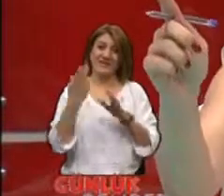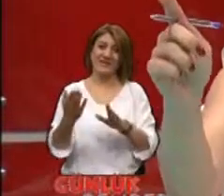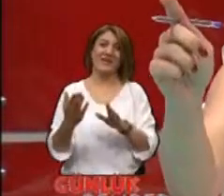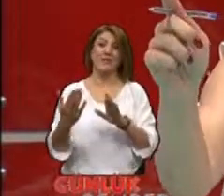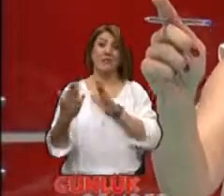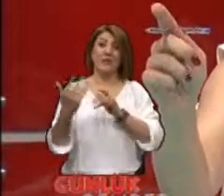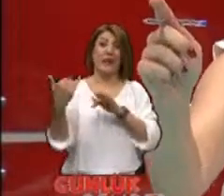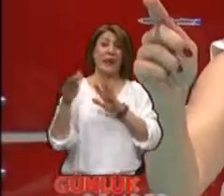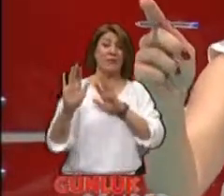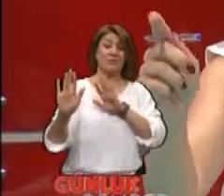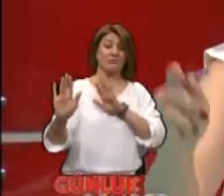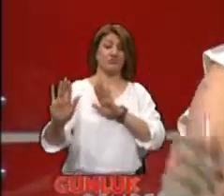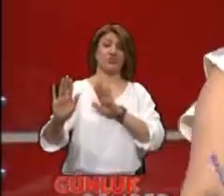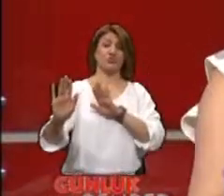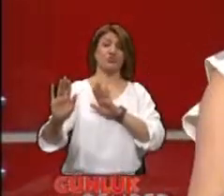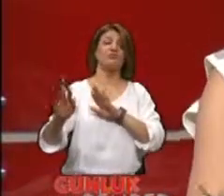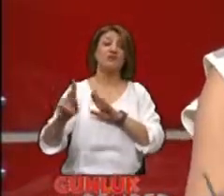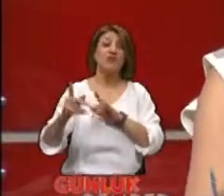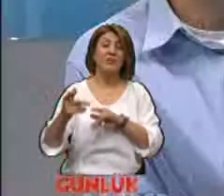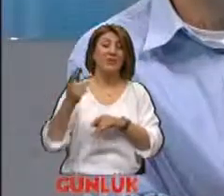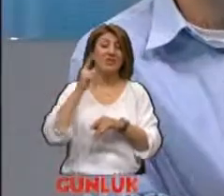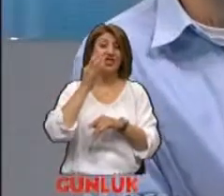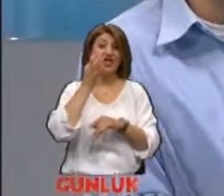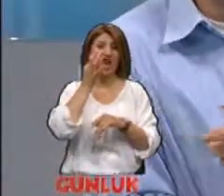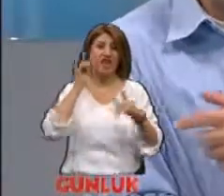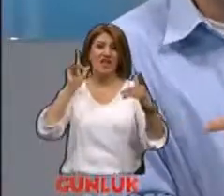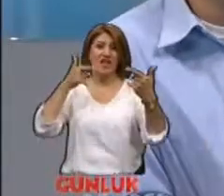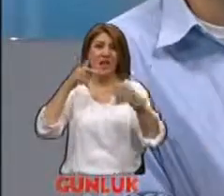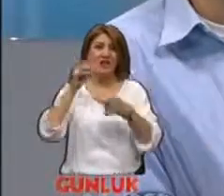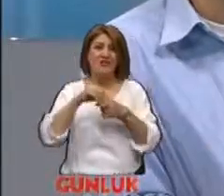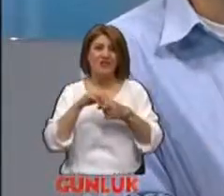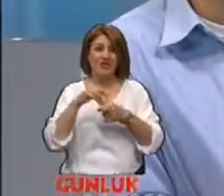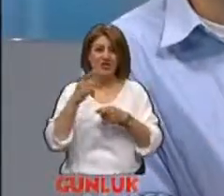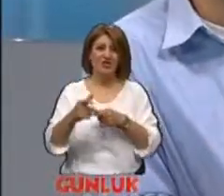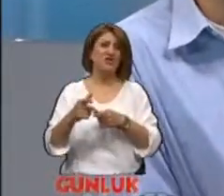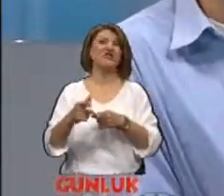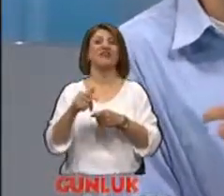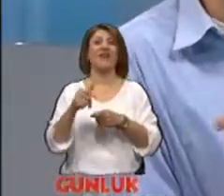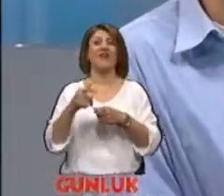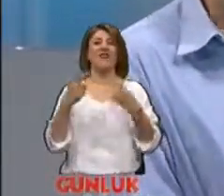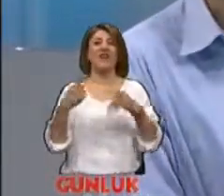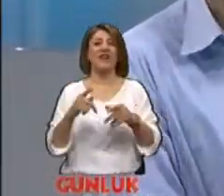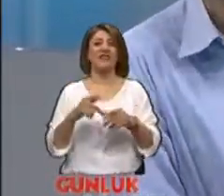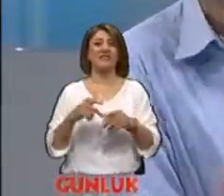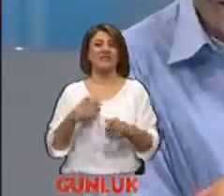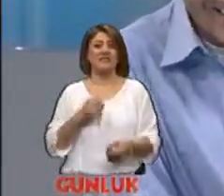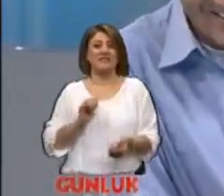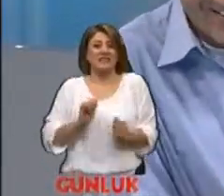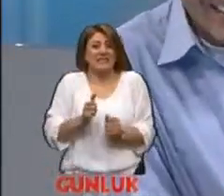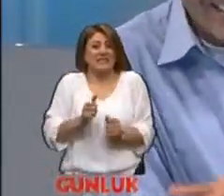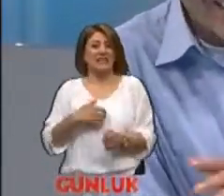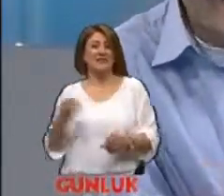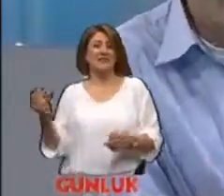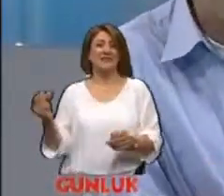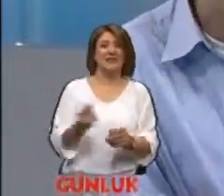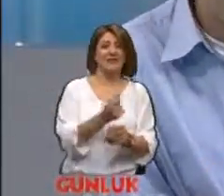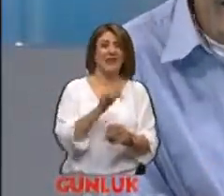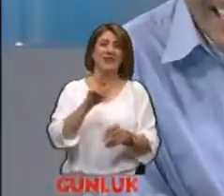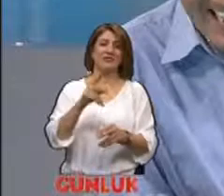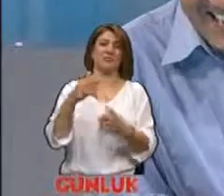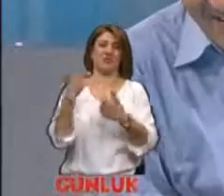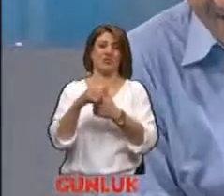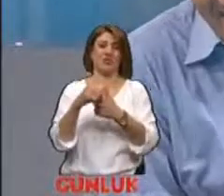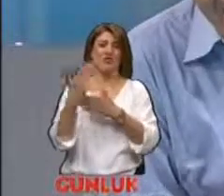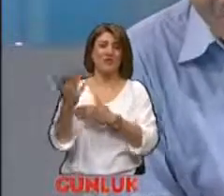Üstüme gelme. Canlı yayında da tartışırken bir insanın titrenin bu olması güzel değil mi? Sıkışınca dızı Erenköy deyip kaçan diyen, koca. Deyip kaçan